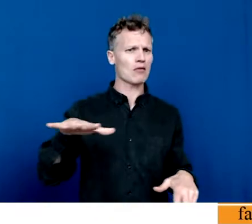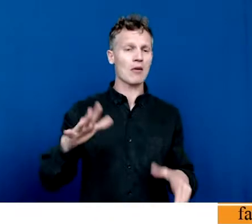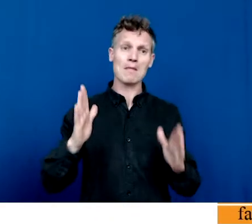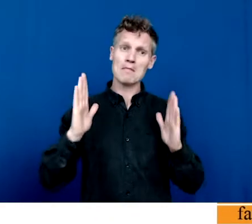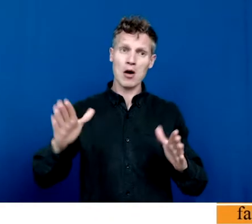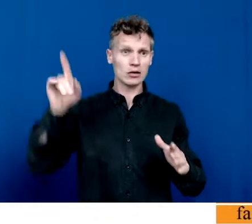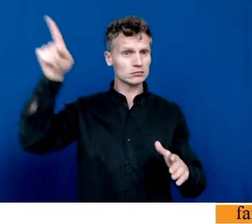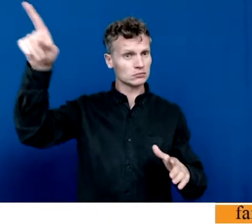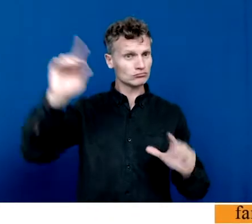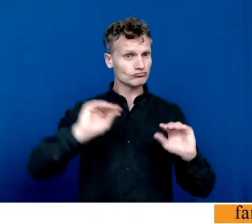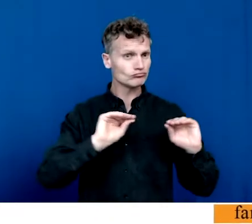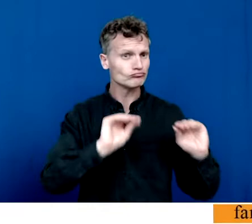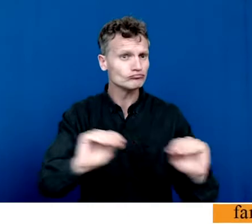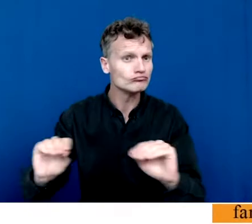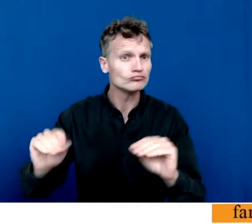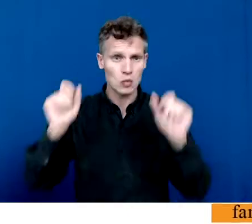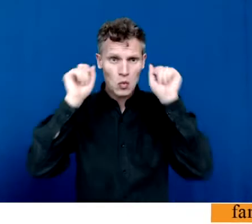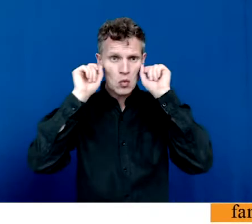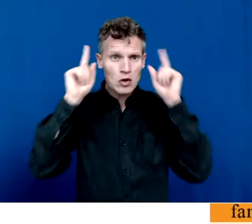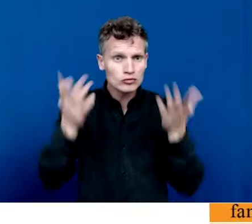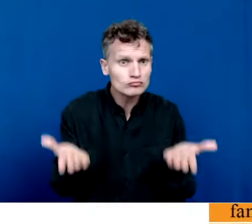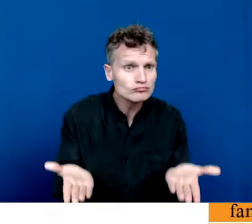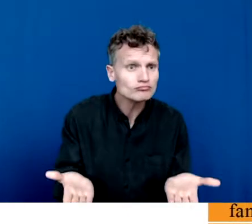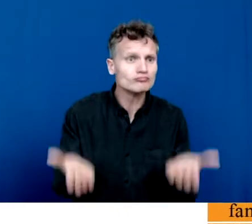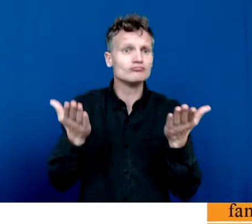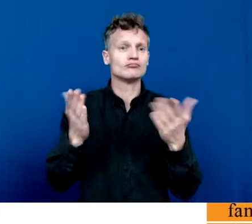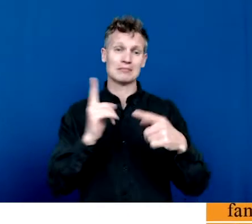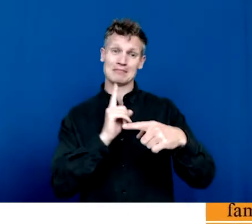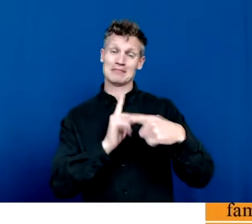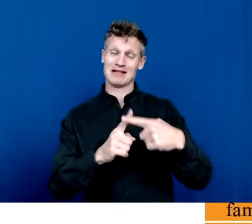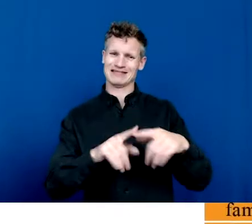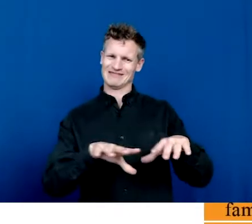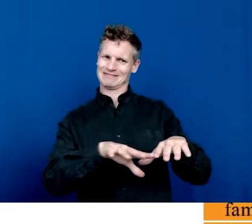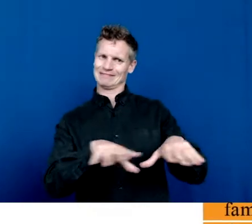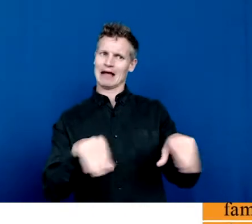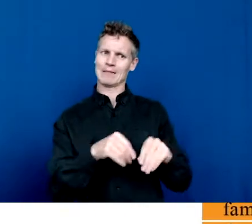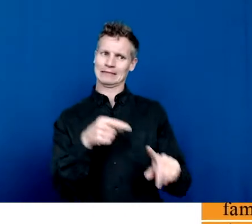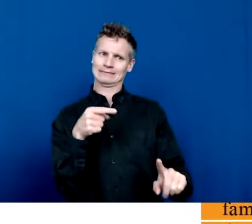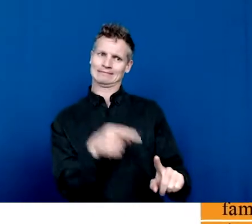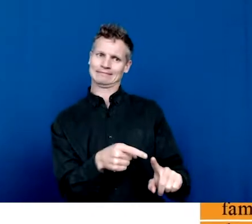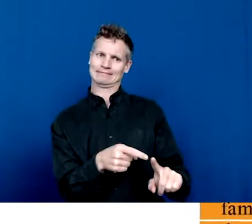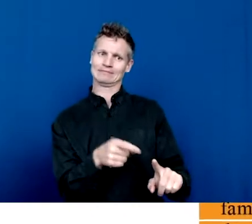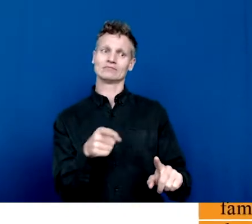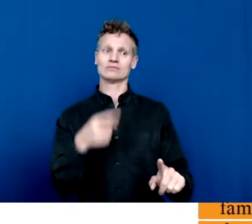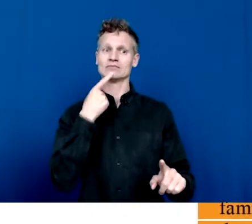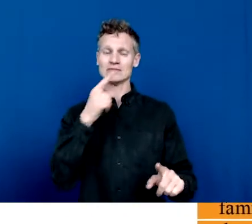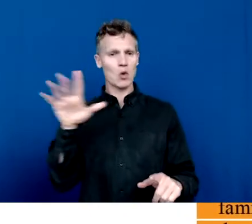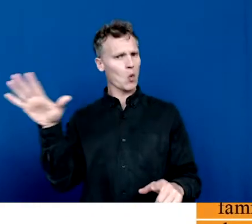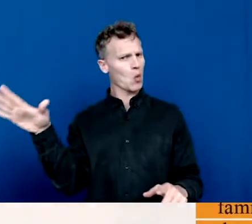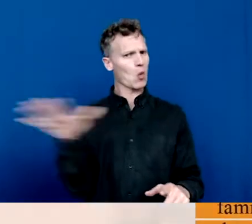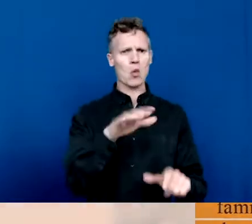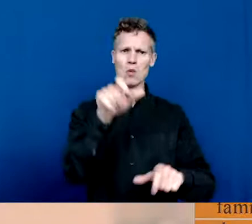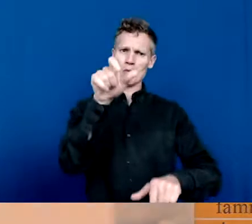les personnes, y compris les personnes handicapées, sont égales au regard du droit.